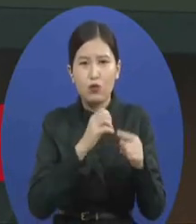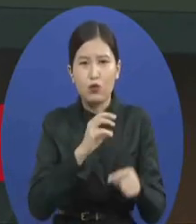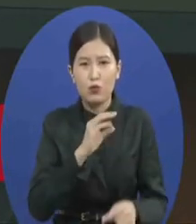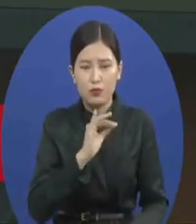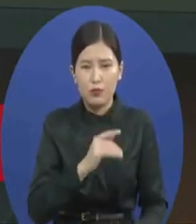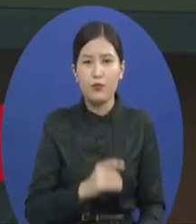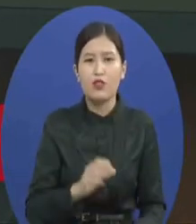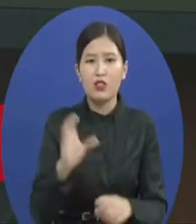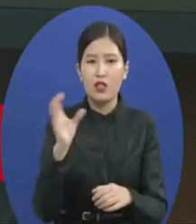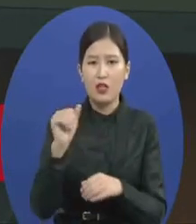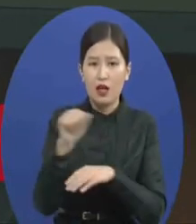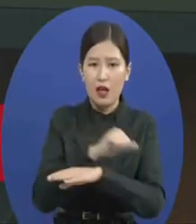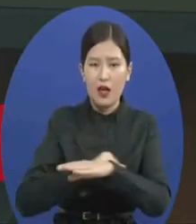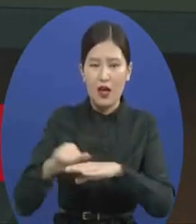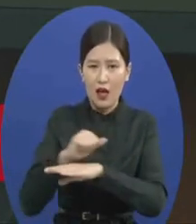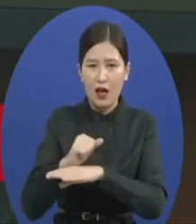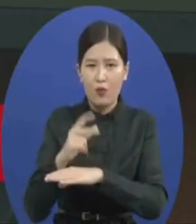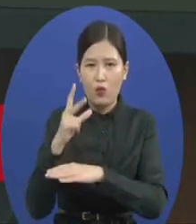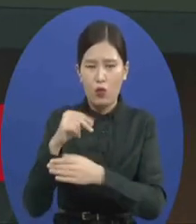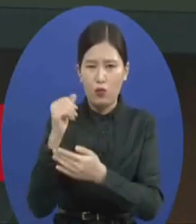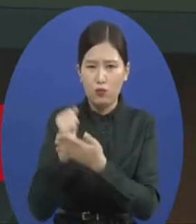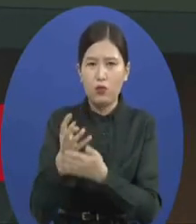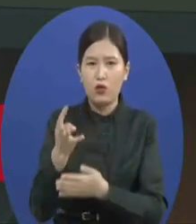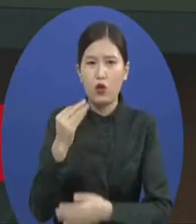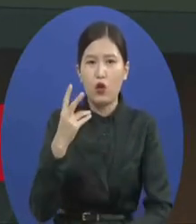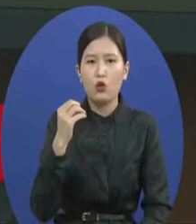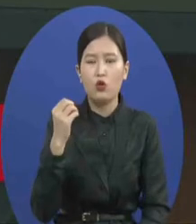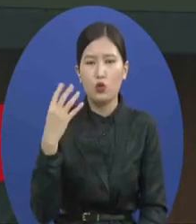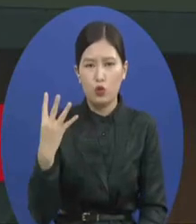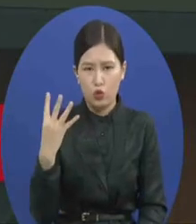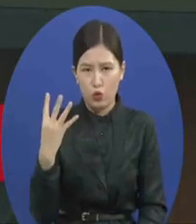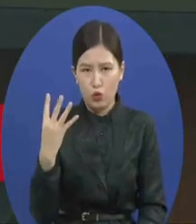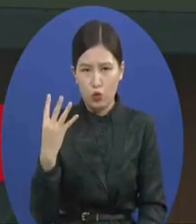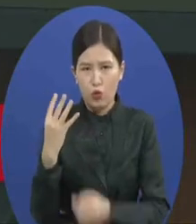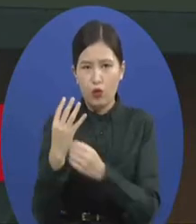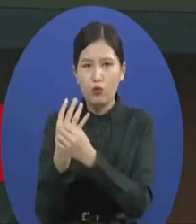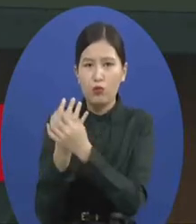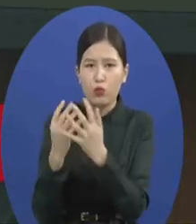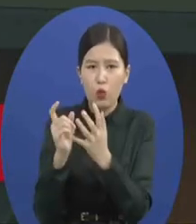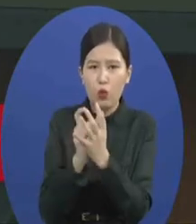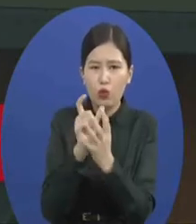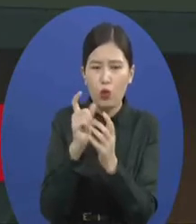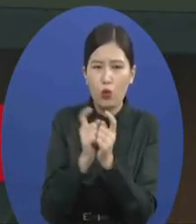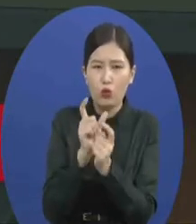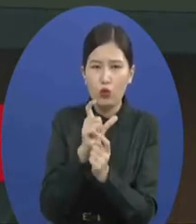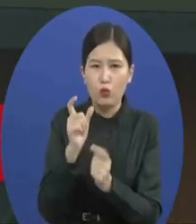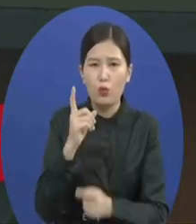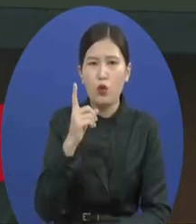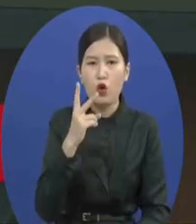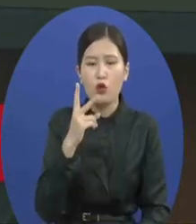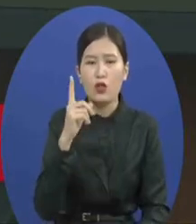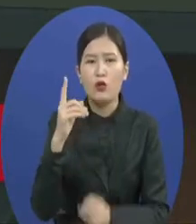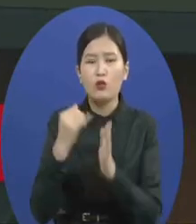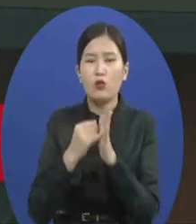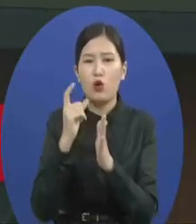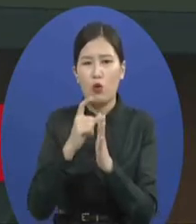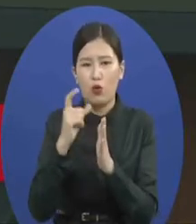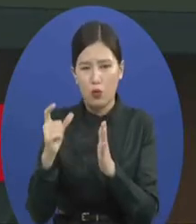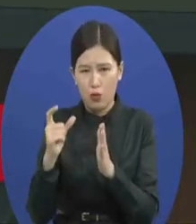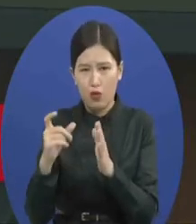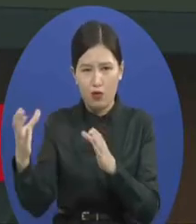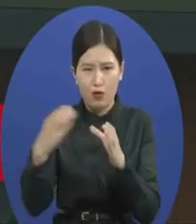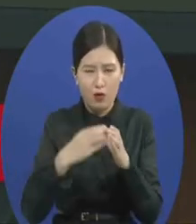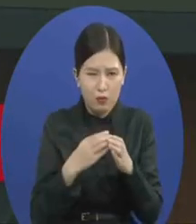нийт батлагдсан тохиолдлын тоо 204, ойрын явдлын 1216 хүнийг илрүүлж тусгаарлалт хяналтын арга хэмжээг